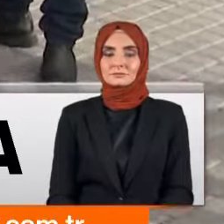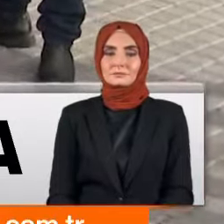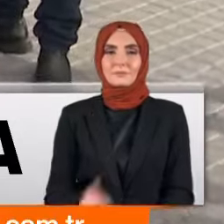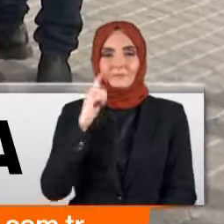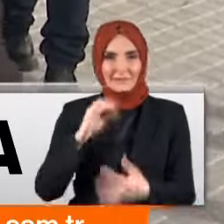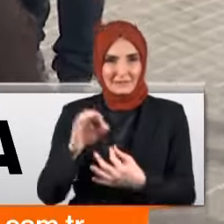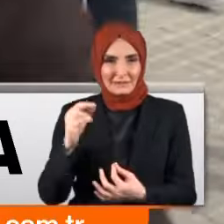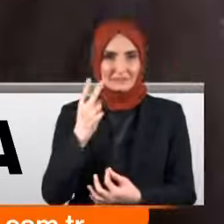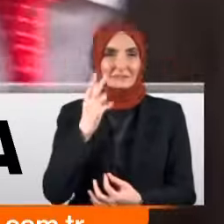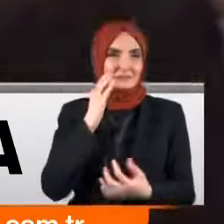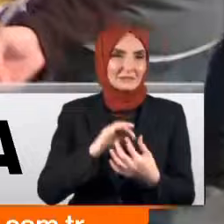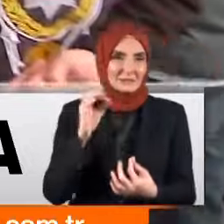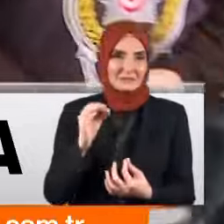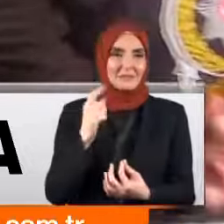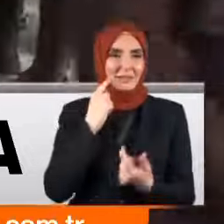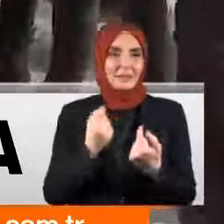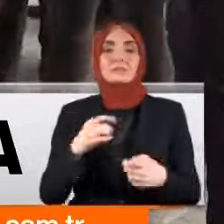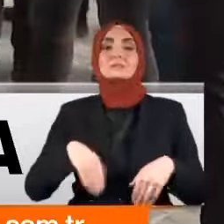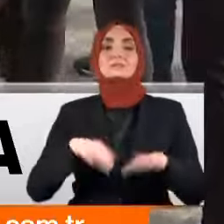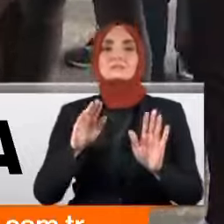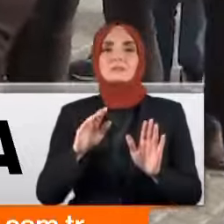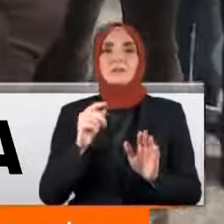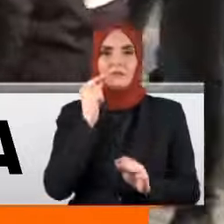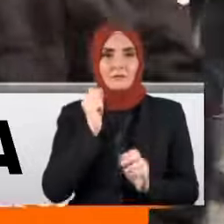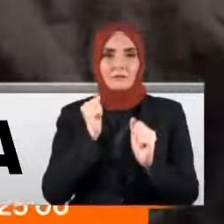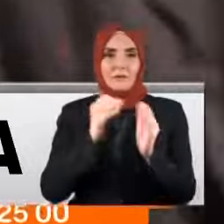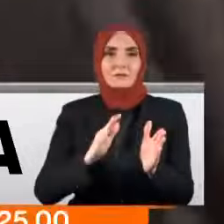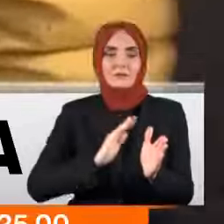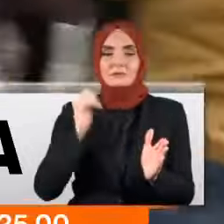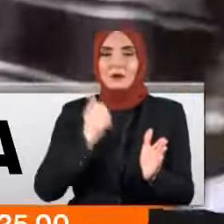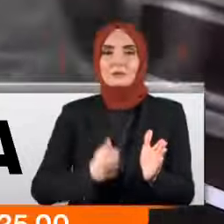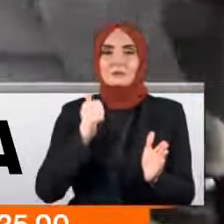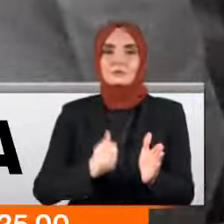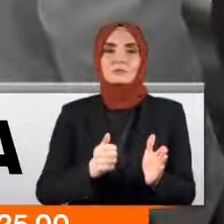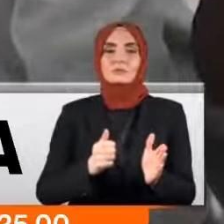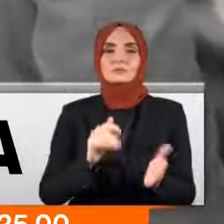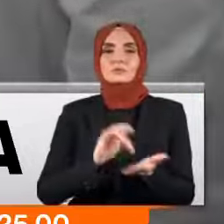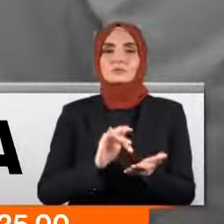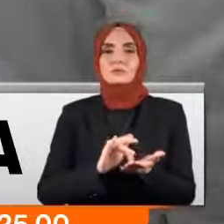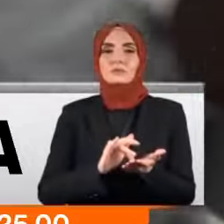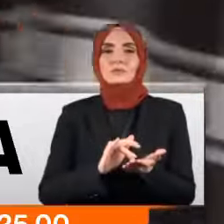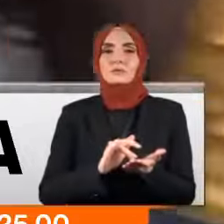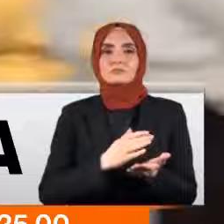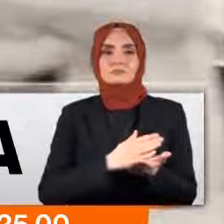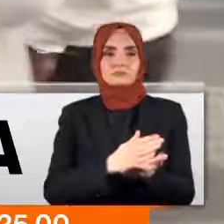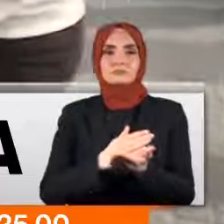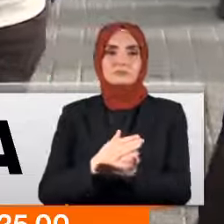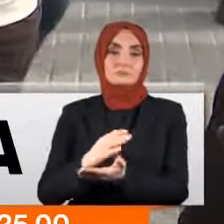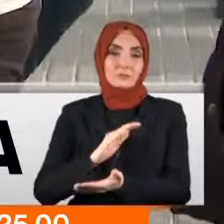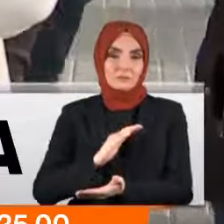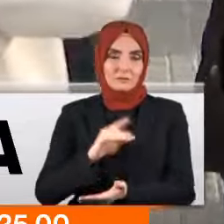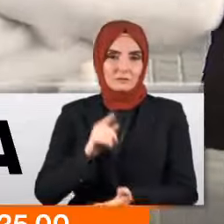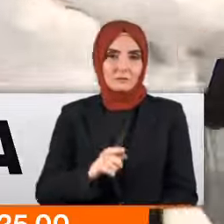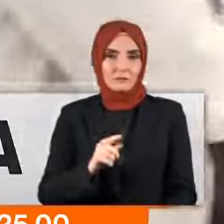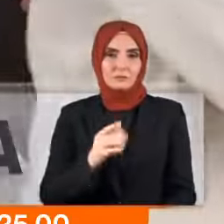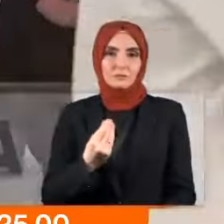kişiye, 5 kişiye, 10 kişiye değil. Onlarca insana ardı ardına her gün ceza yazılıyor. Cezalar öyle artık can sıkıcı bir boyuta geldi ki